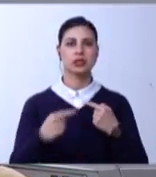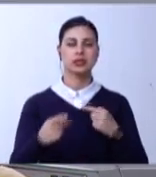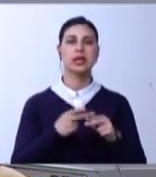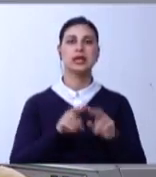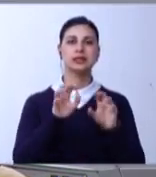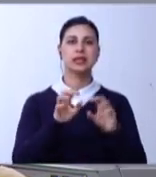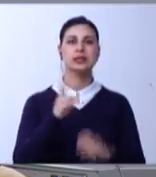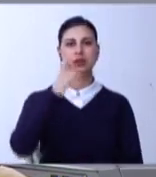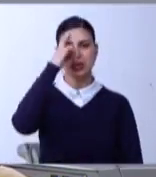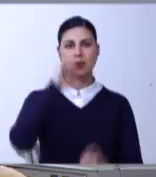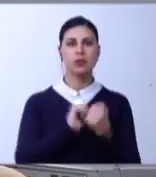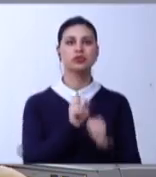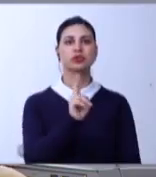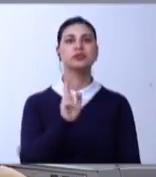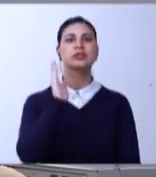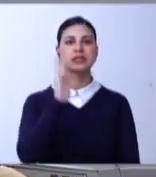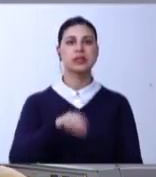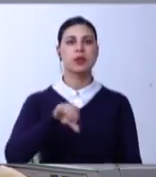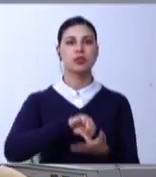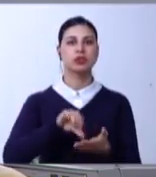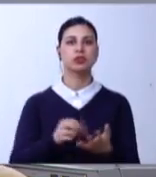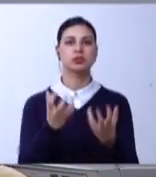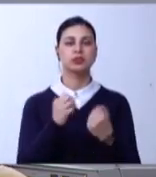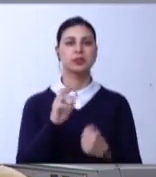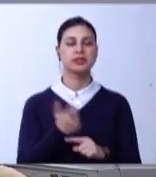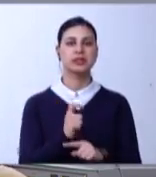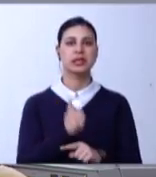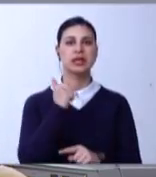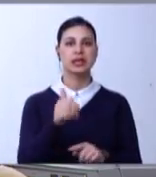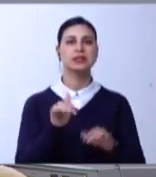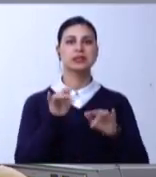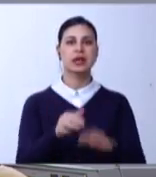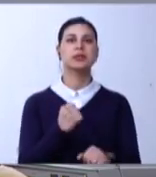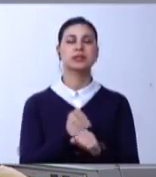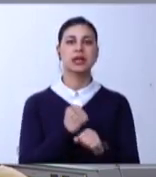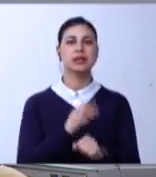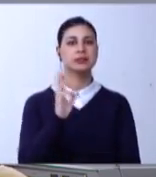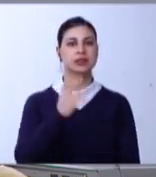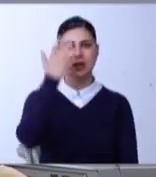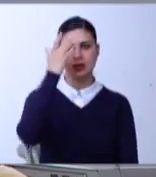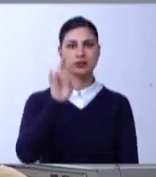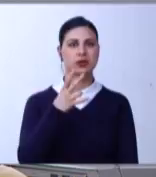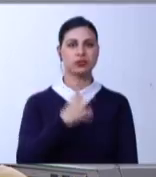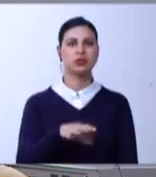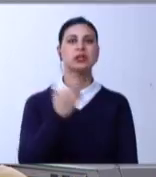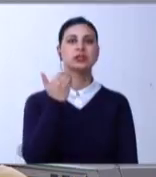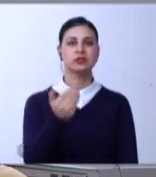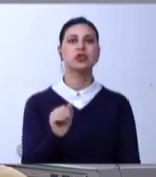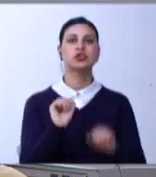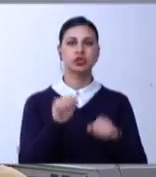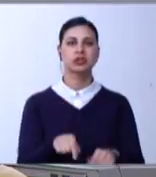წესები იმათ, ვინც აპირებთ მარათონში მონაწილეობის მიღებას და ძალიან კარგ საქმეს აკეთებთ და არ დაგავიწყდეთ, რომ თქვენ შეგიძლიათ